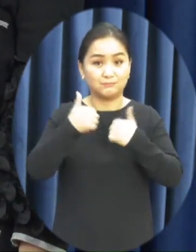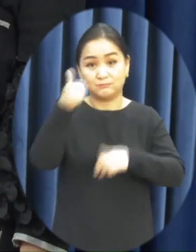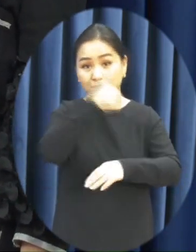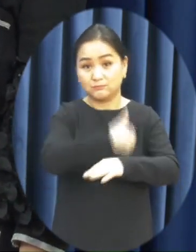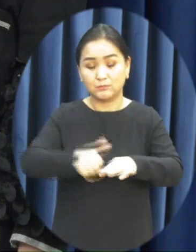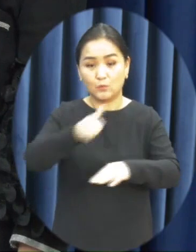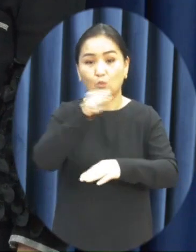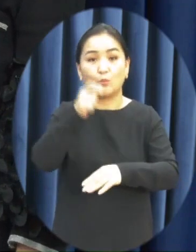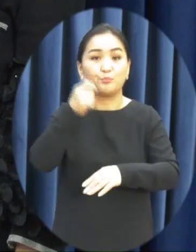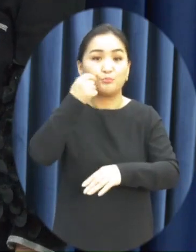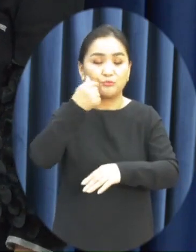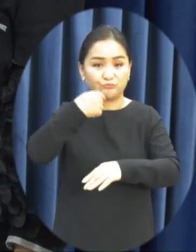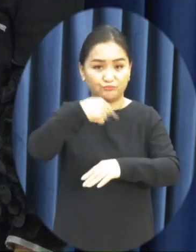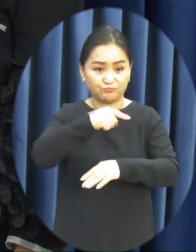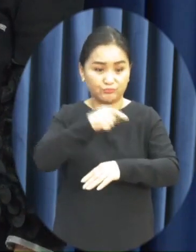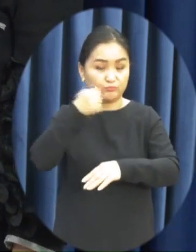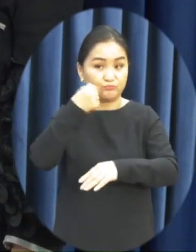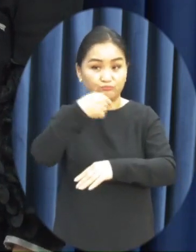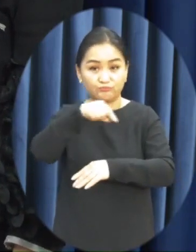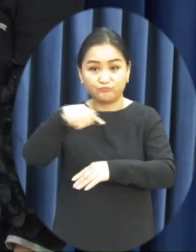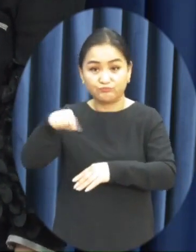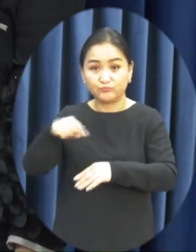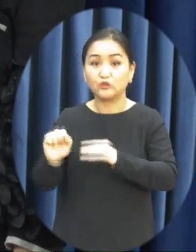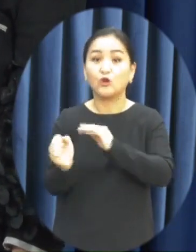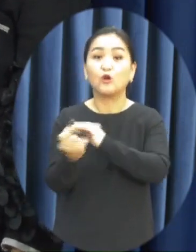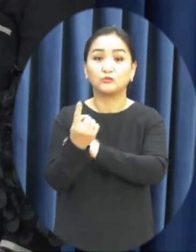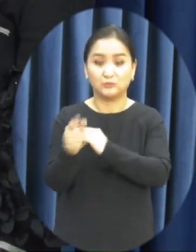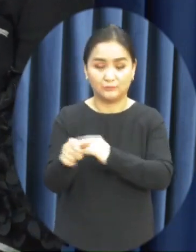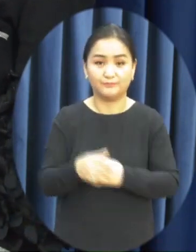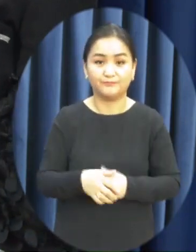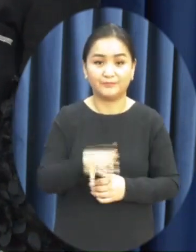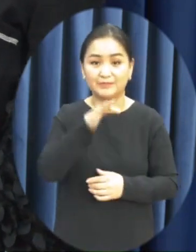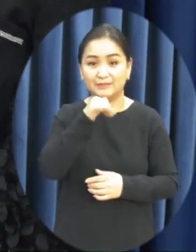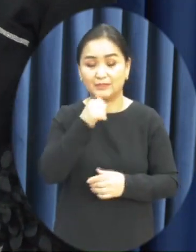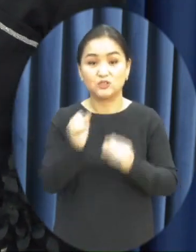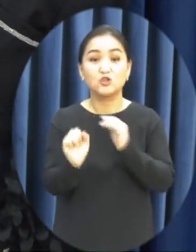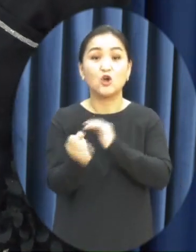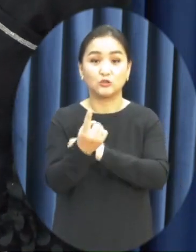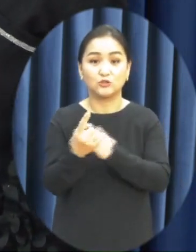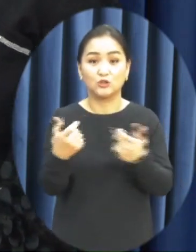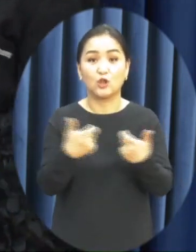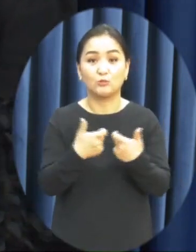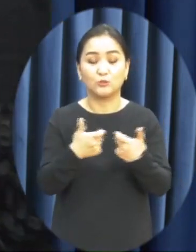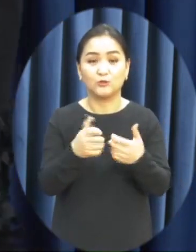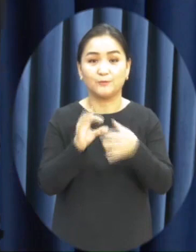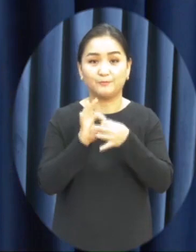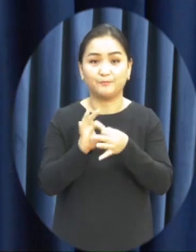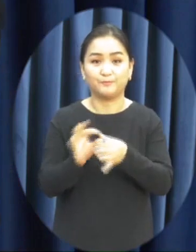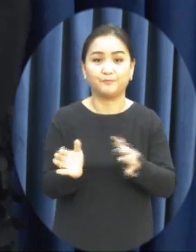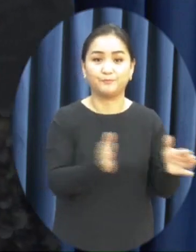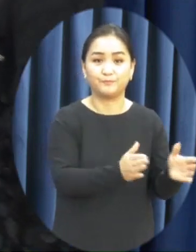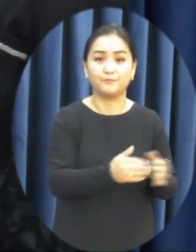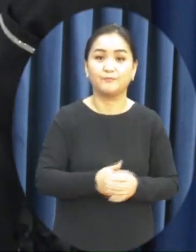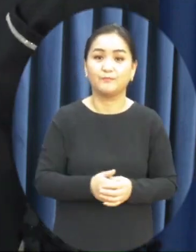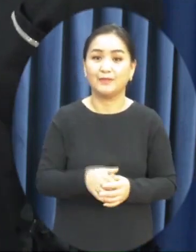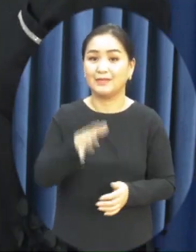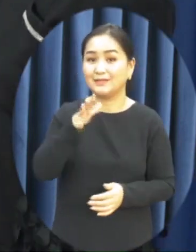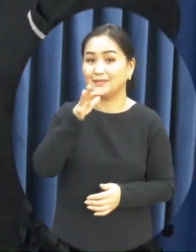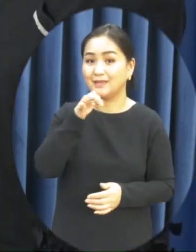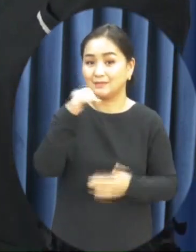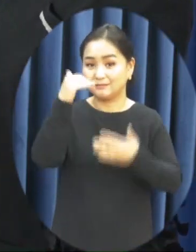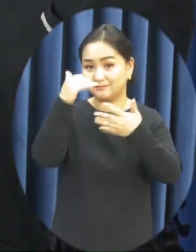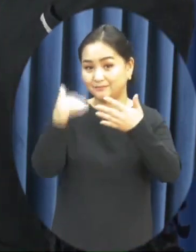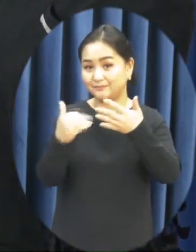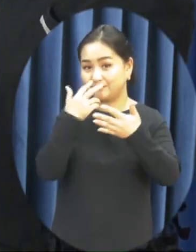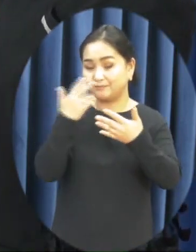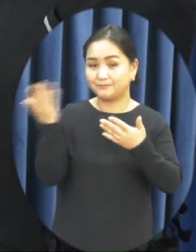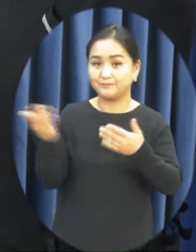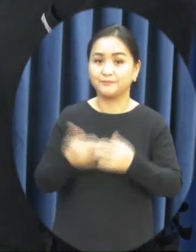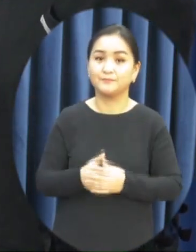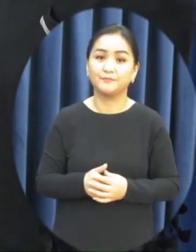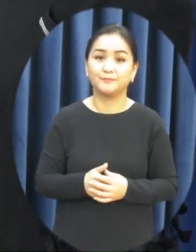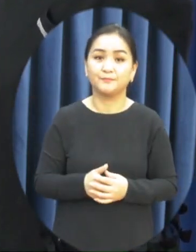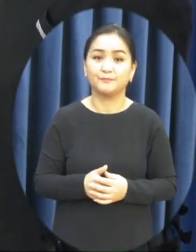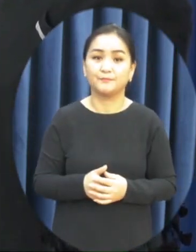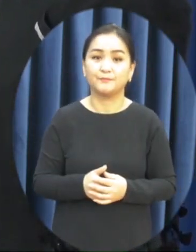གཏཁ